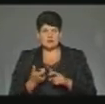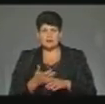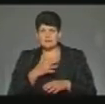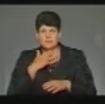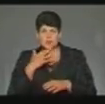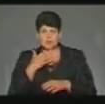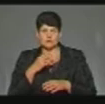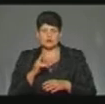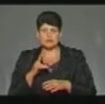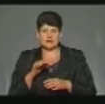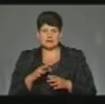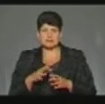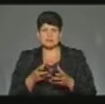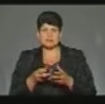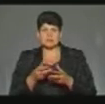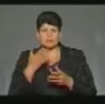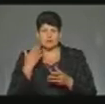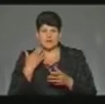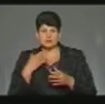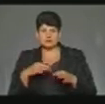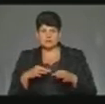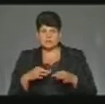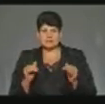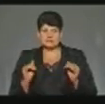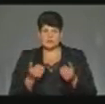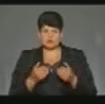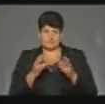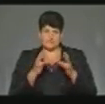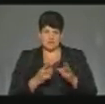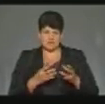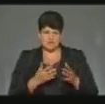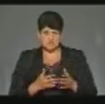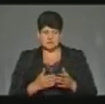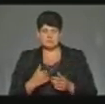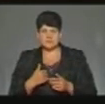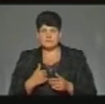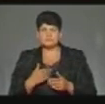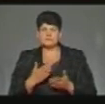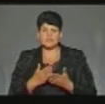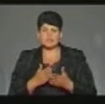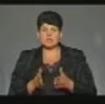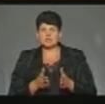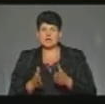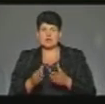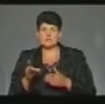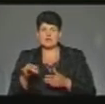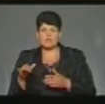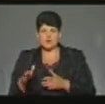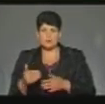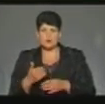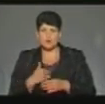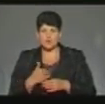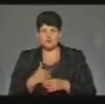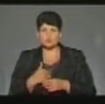кілець, які розгружають транспортний засіб насамперед і знижують аварійність. Таким чином ми йдемо шляхом Європи і хочемо